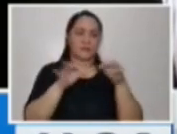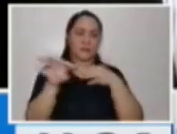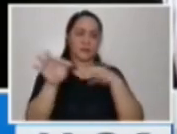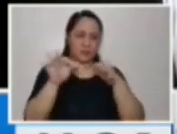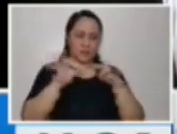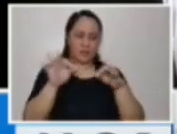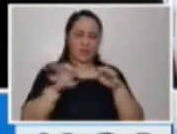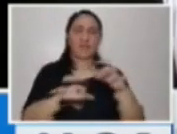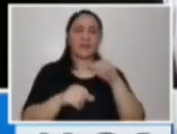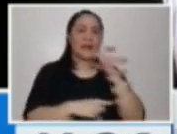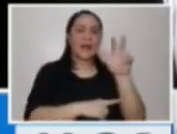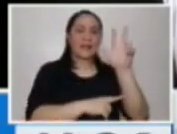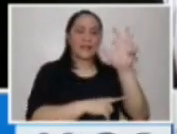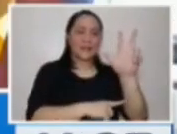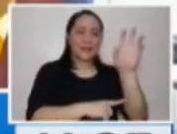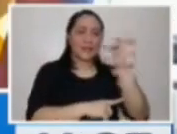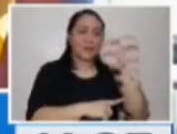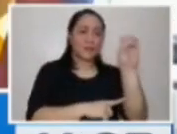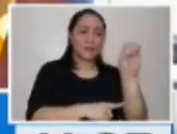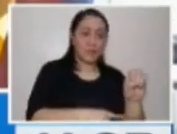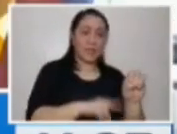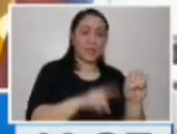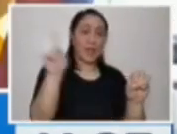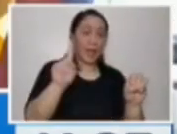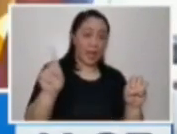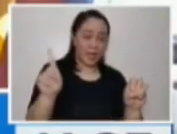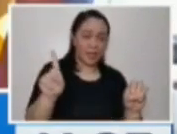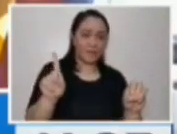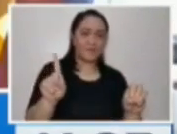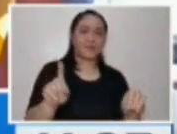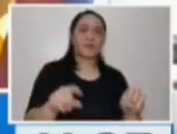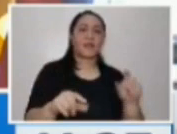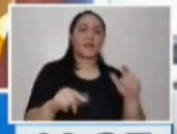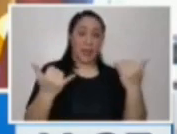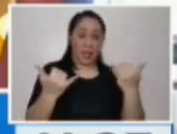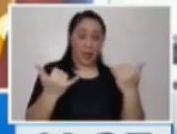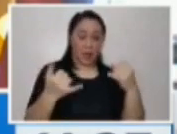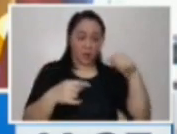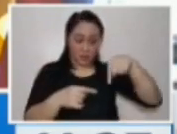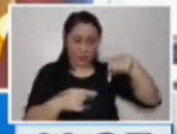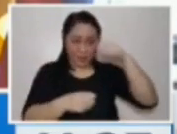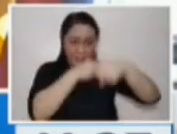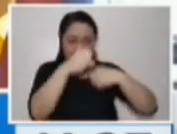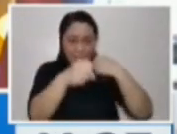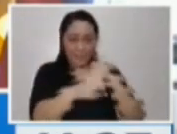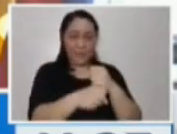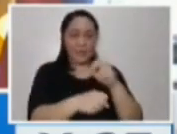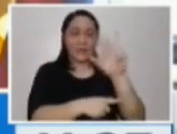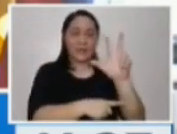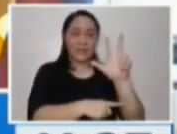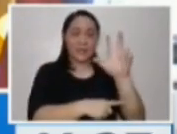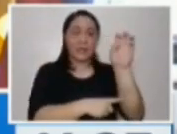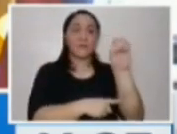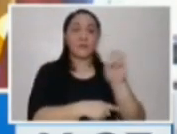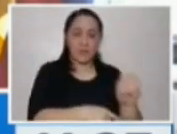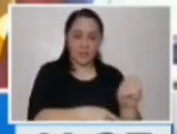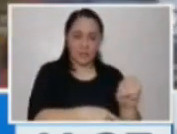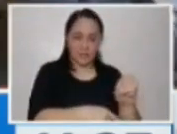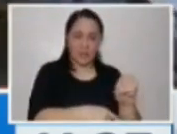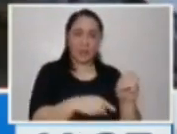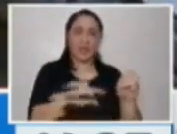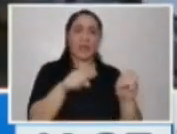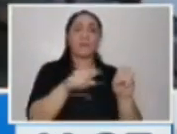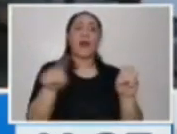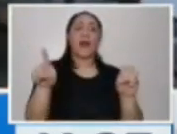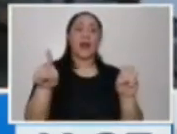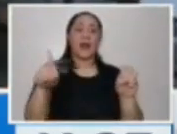members natin ng mga a little over 1 billion na premiums. But in return, yung mga OFW natin